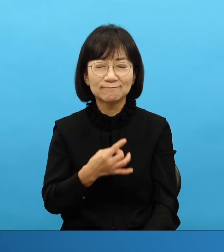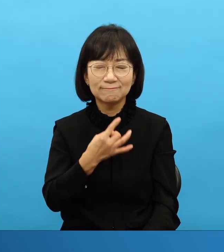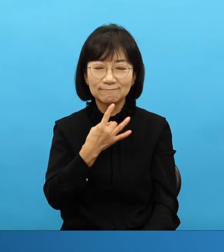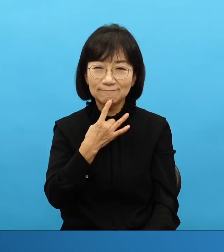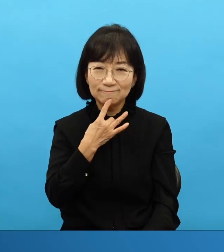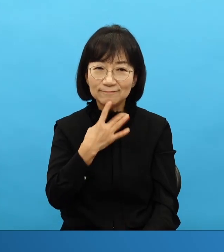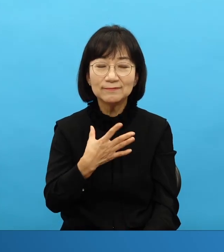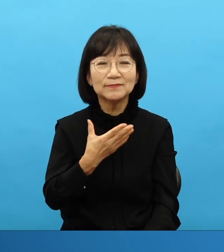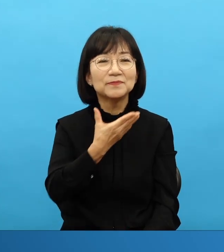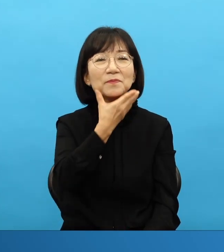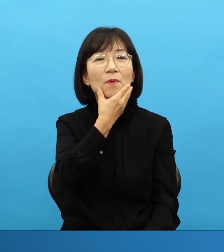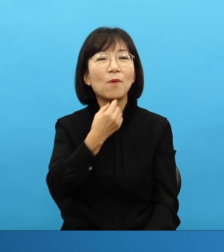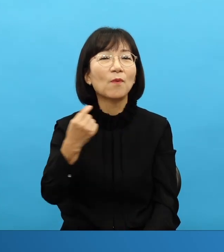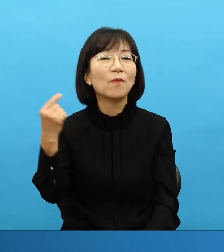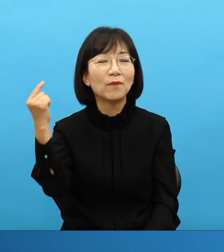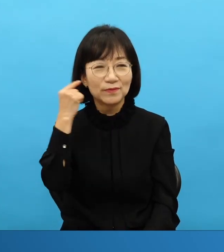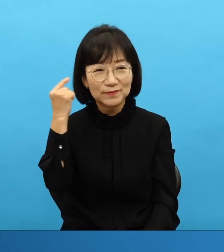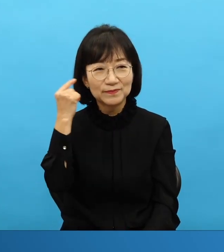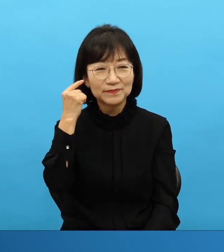音。